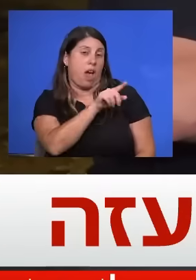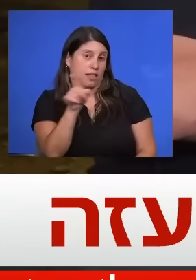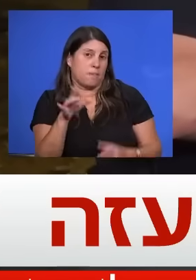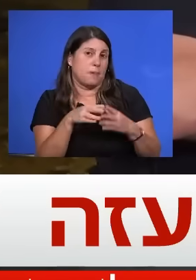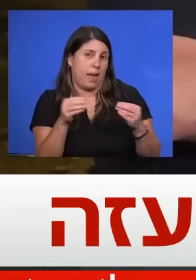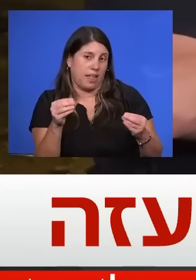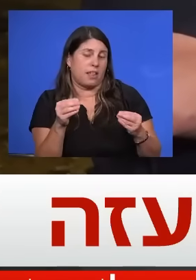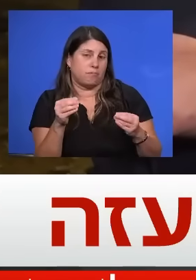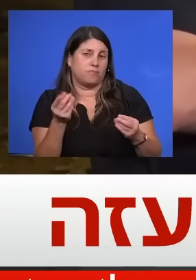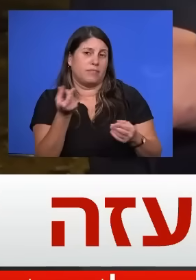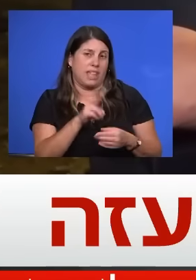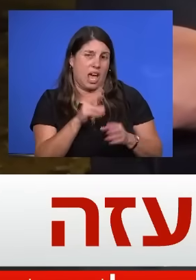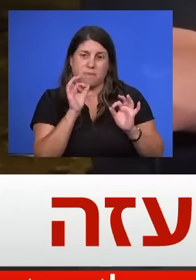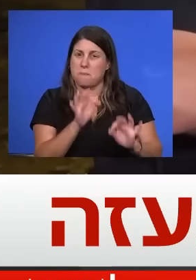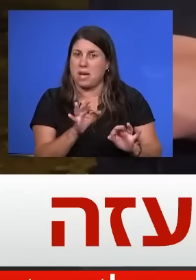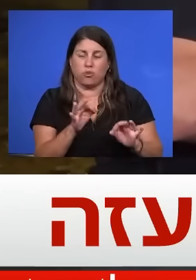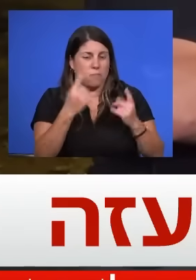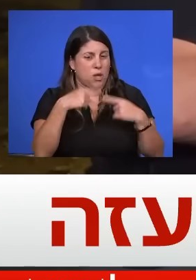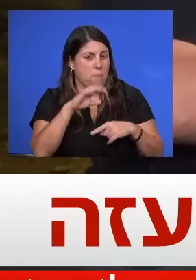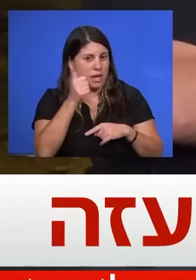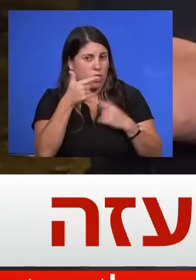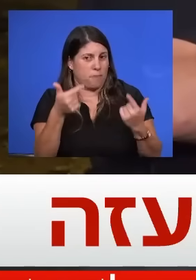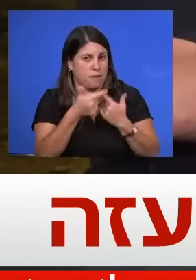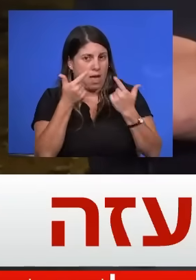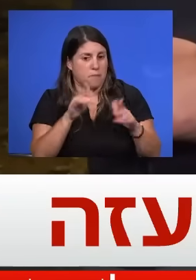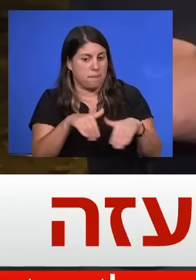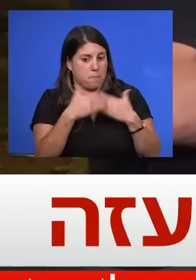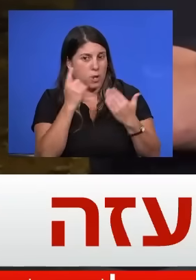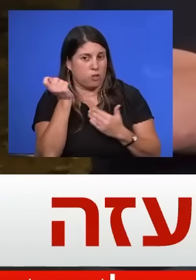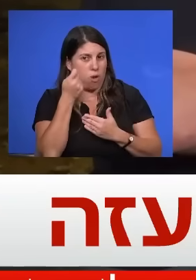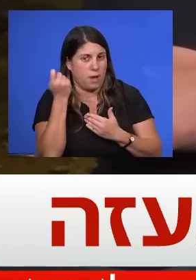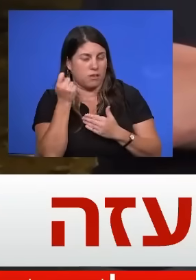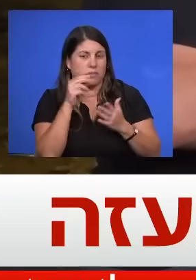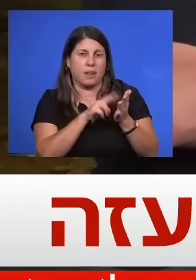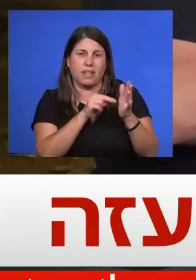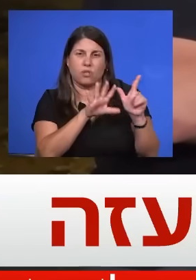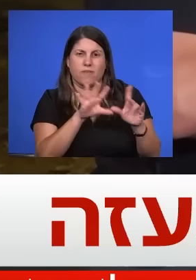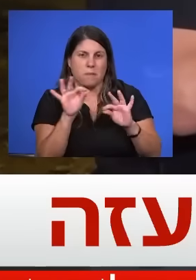ממש ביום הראשון בבוקר אותה שבת 7 באוקטובר.